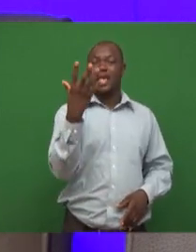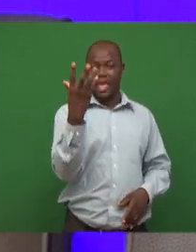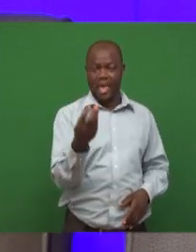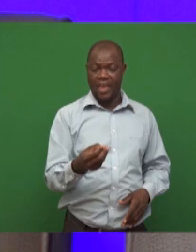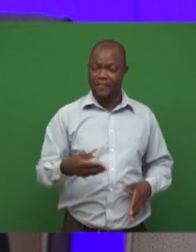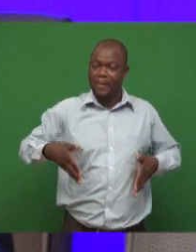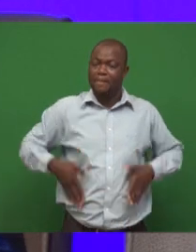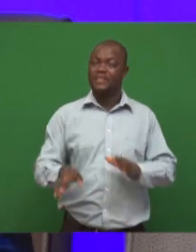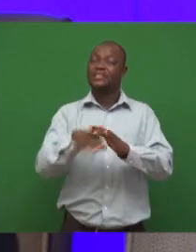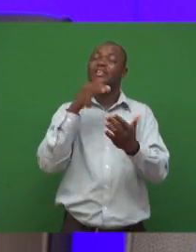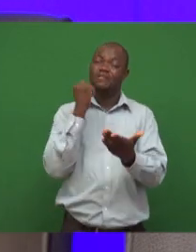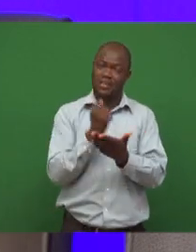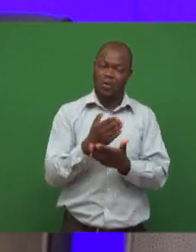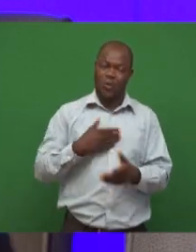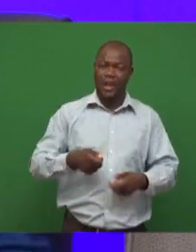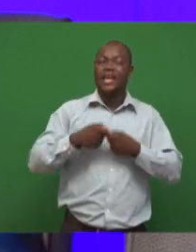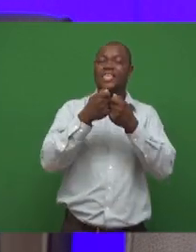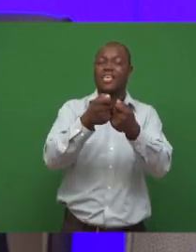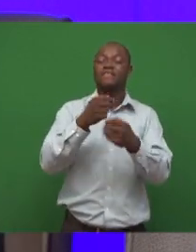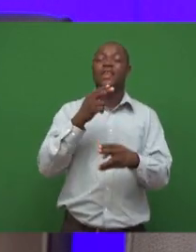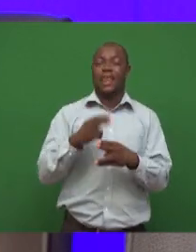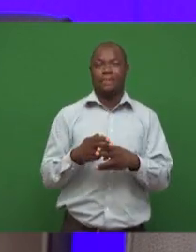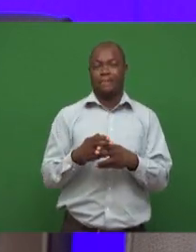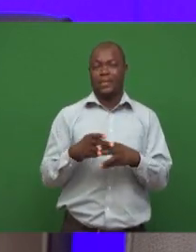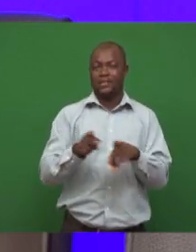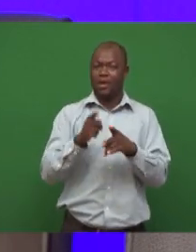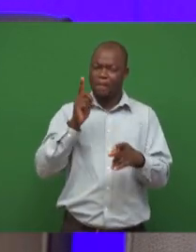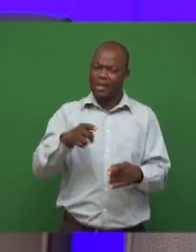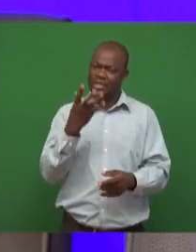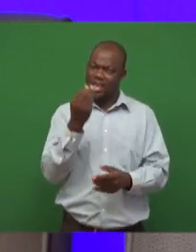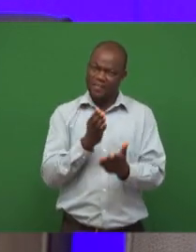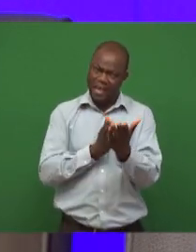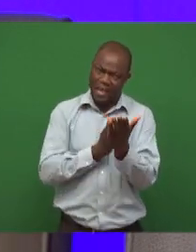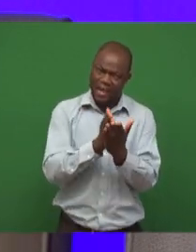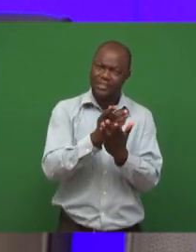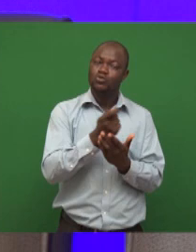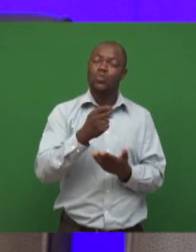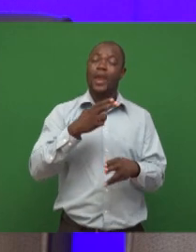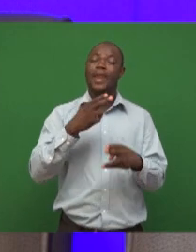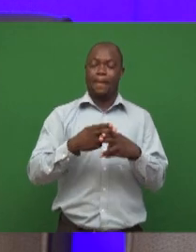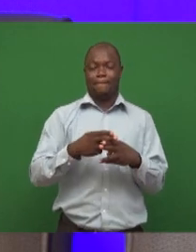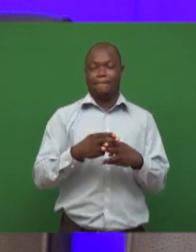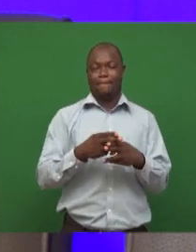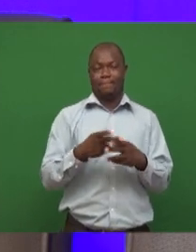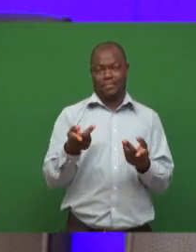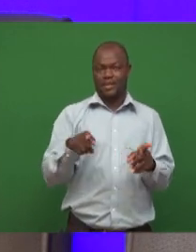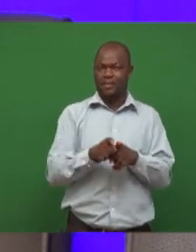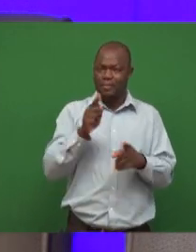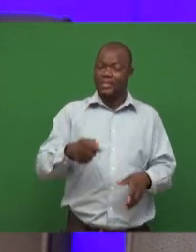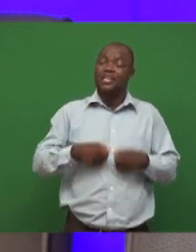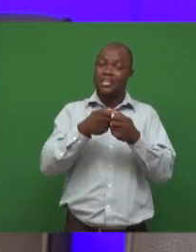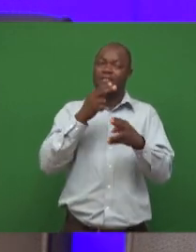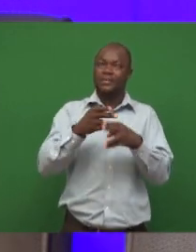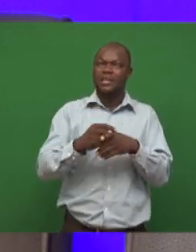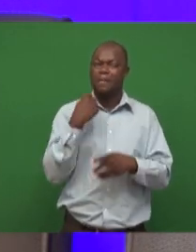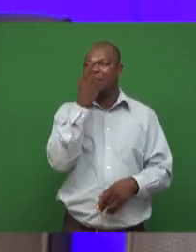yekutorerwa birth kuitira kuti ave nezita handiti anonzi anofanira kunge aine right to a name. Saka munhu anofanira kupiwa zita risiri